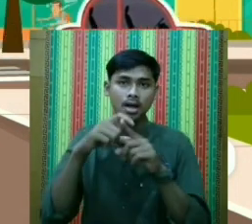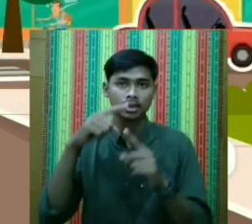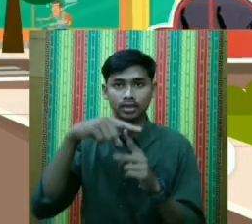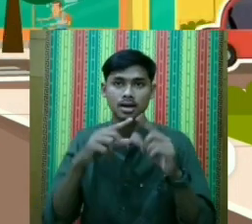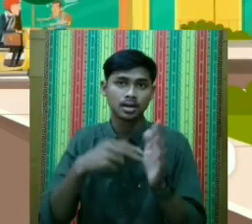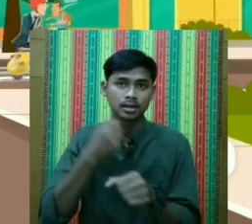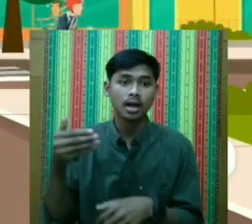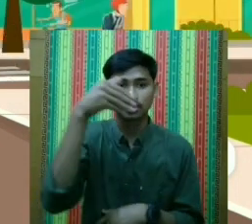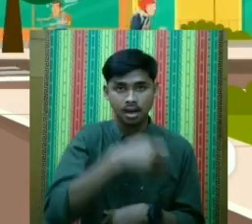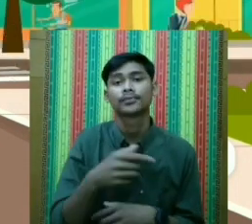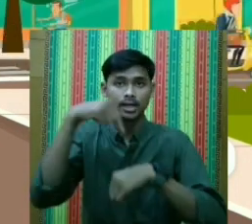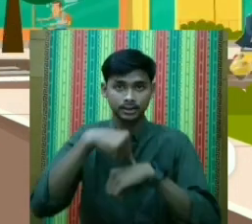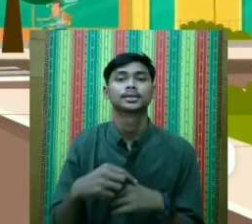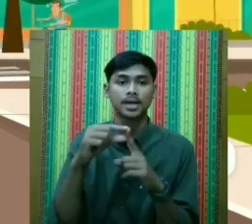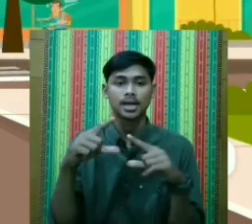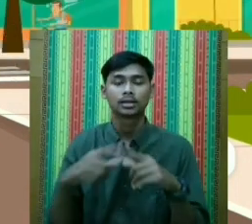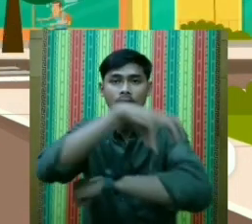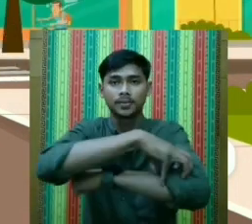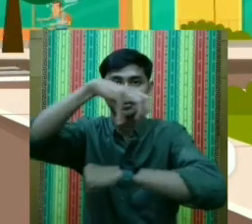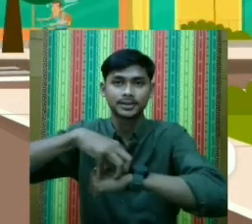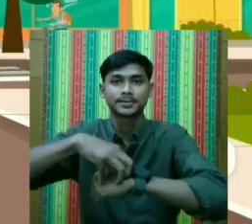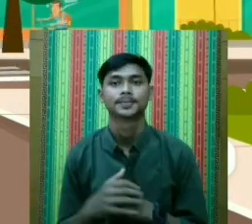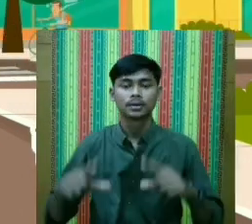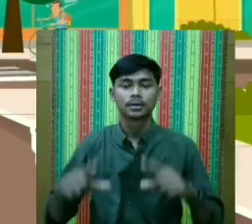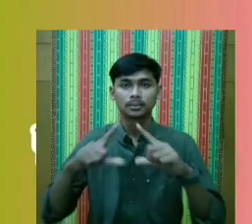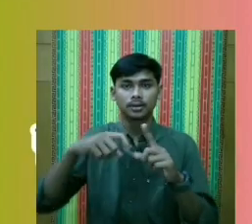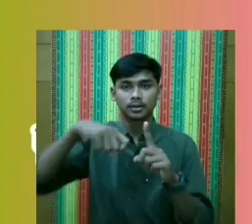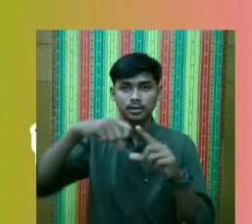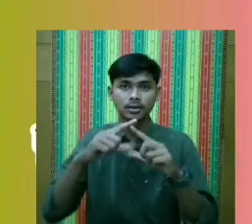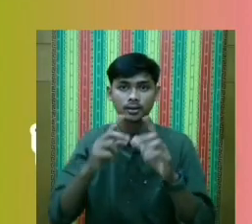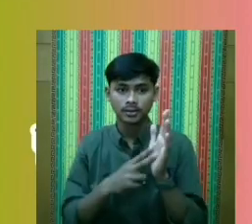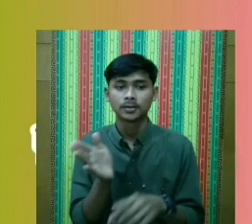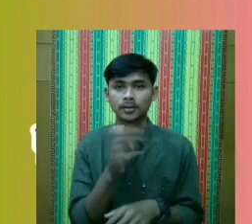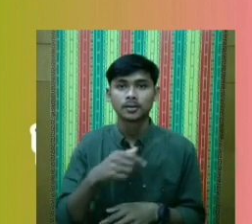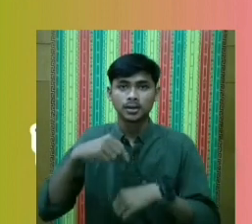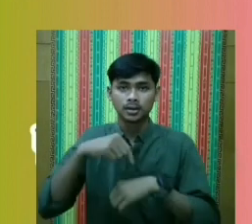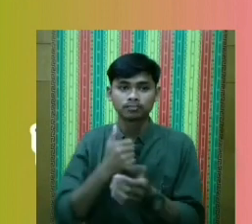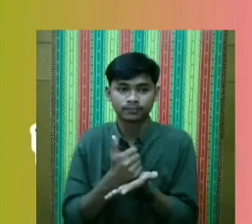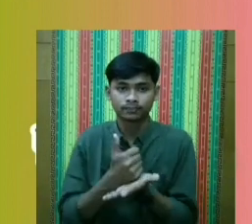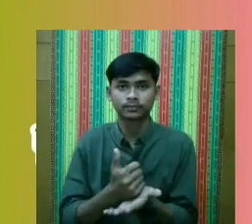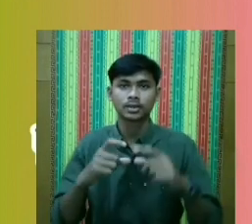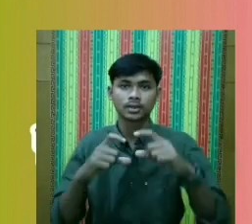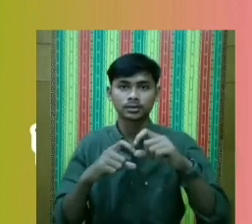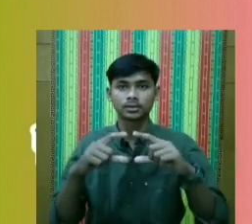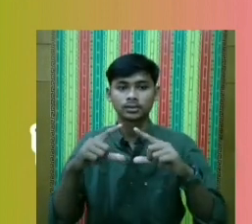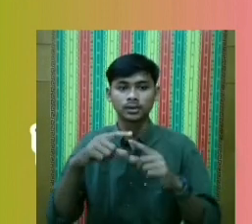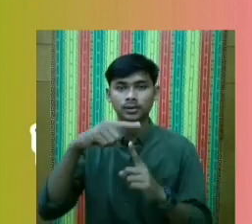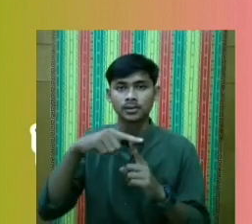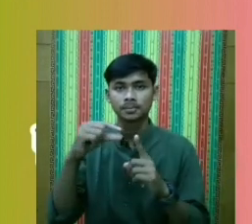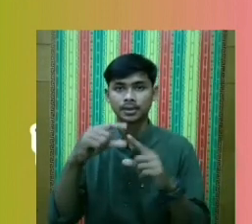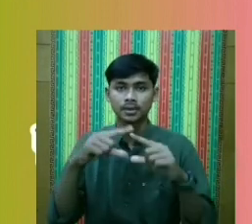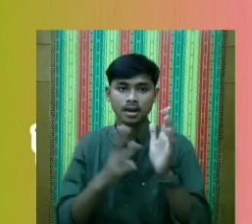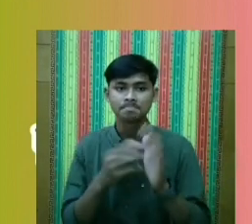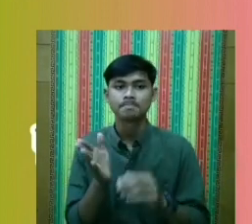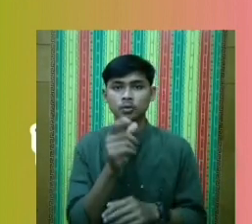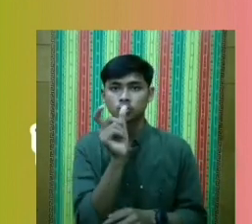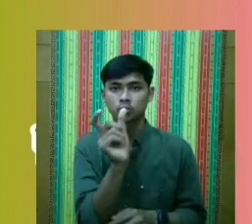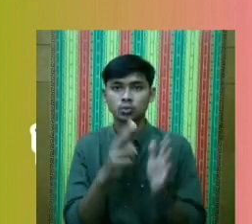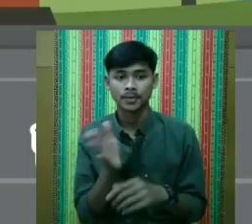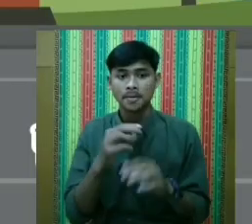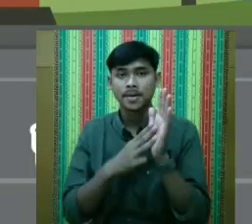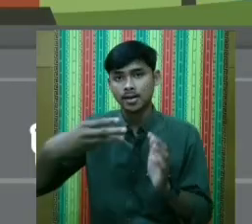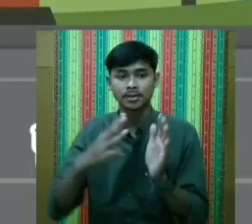dua Bapak Ibu yang datang akan ditolong sama satpam untuk Tunjukkan tempat